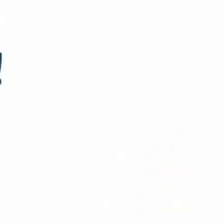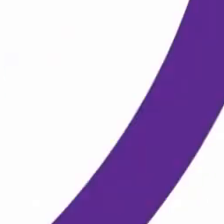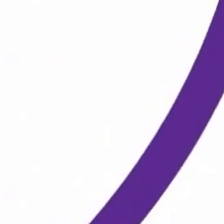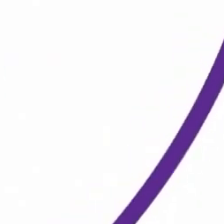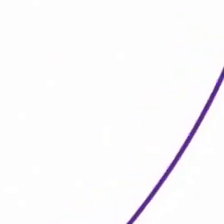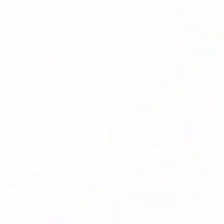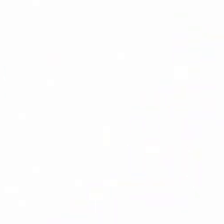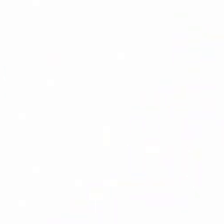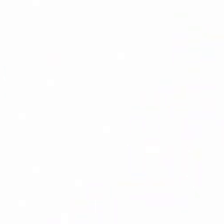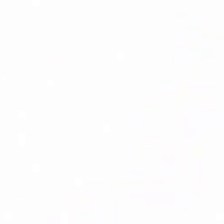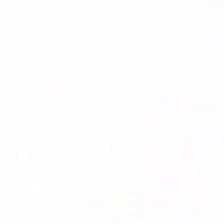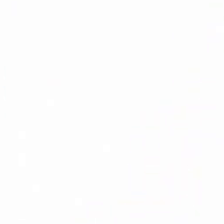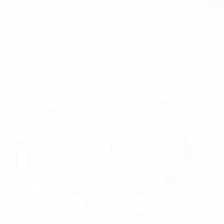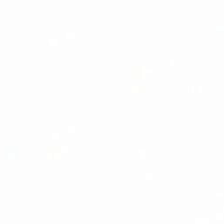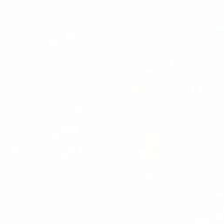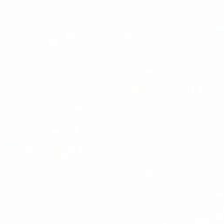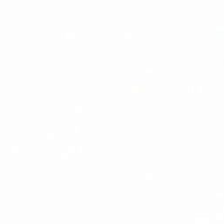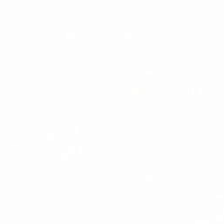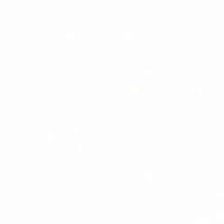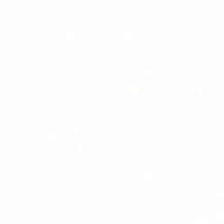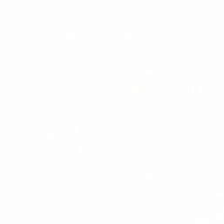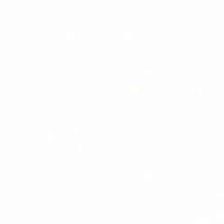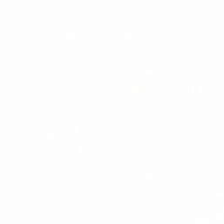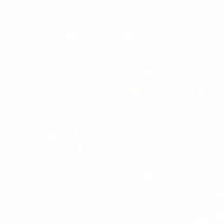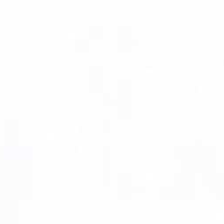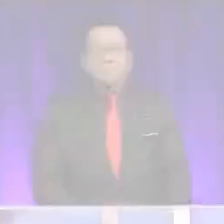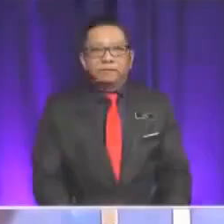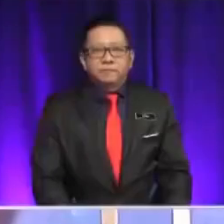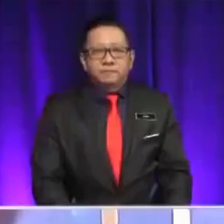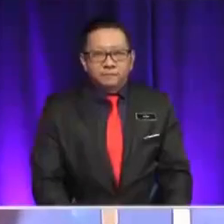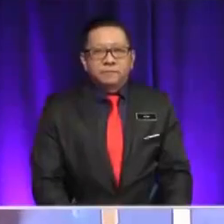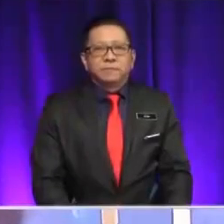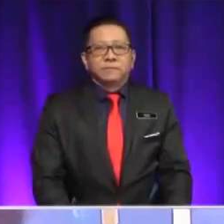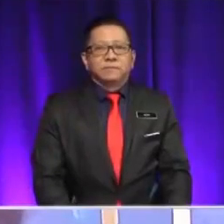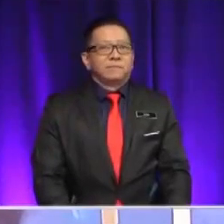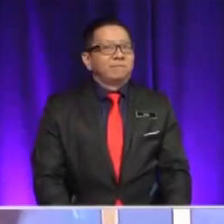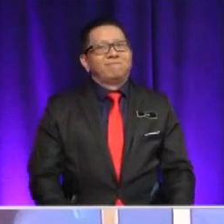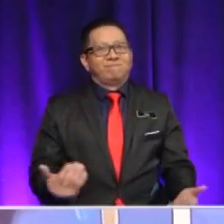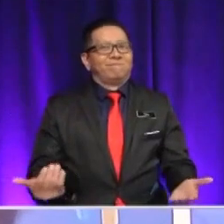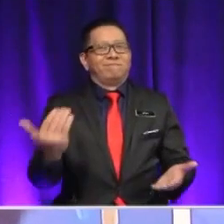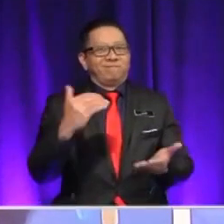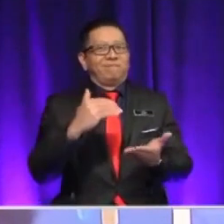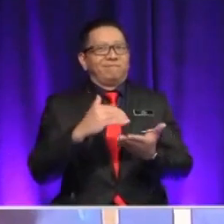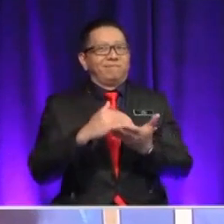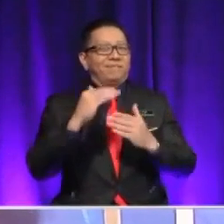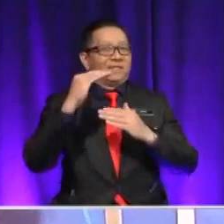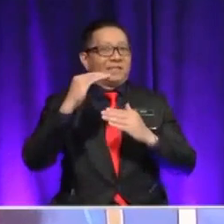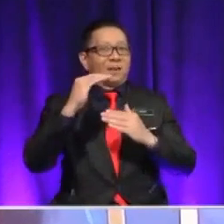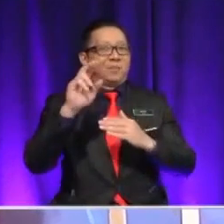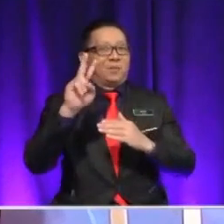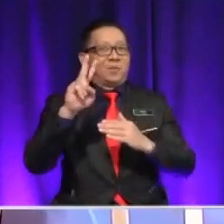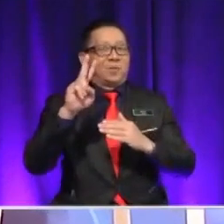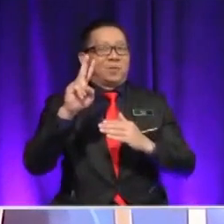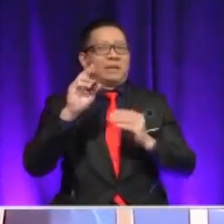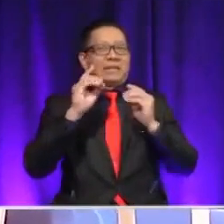KPM. Kembali kita di slot tahap 2 di Didik TV